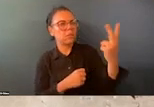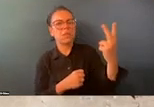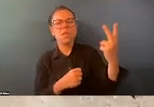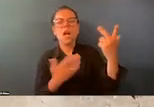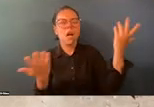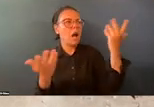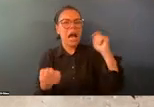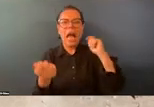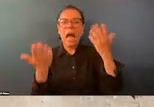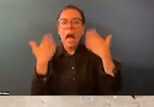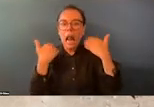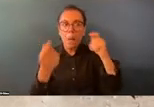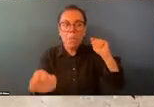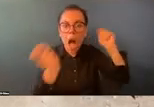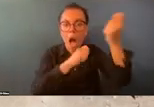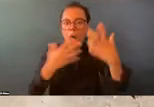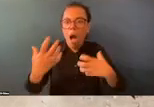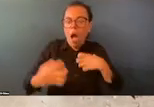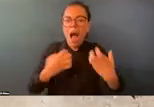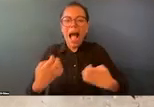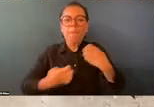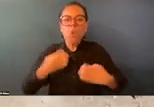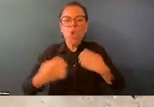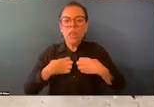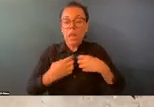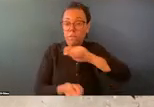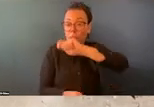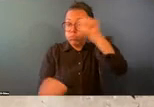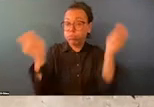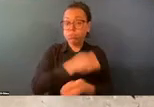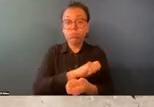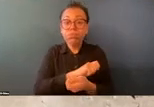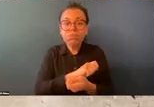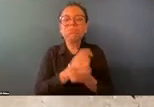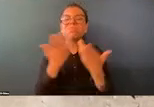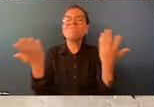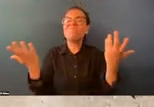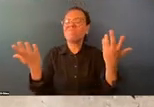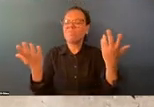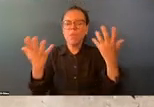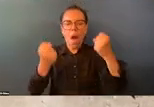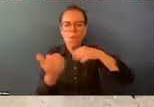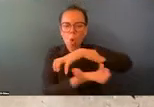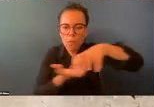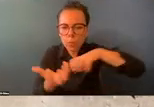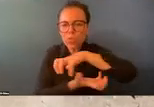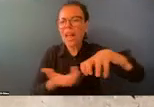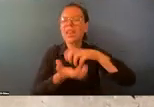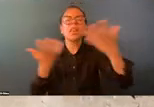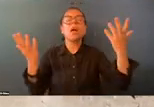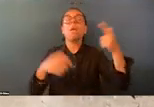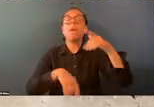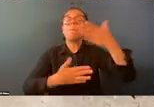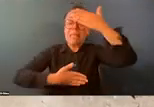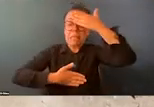часто женщины в результате этих стихийных бедствий, спички вот этих теплых воль стали, их здоровье стало